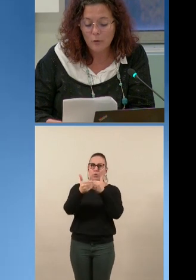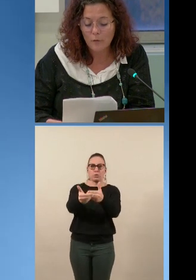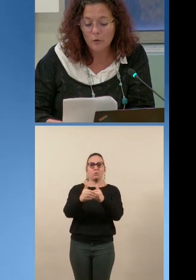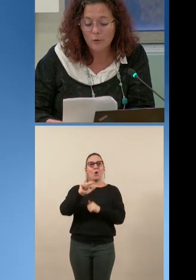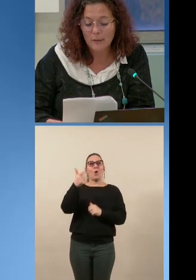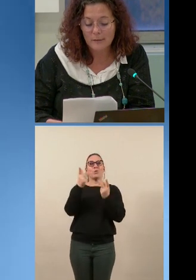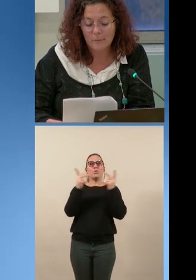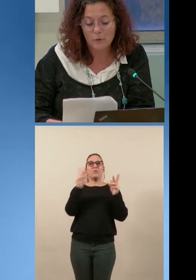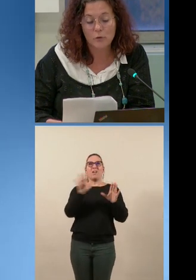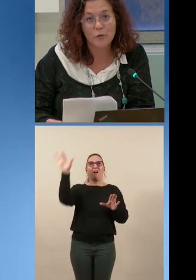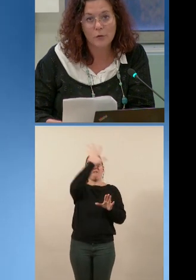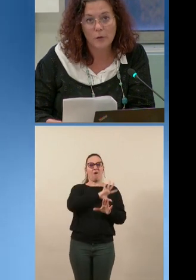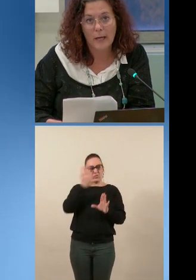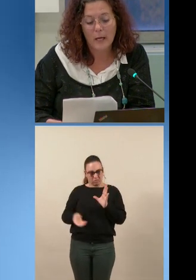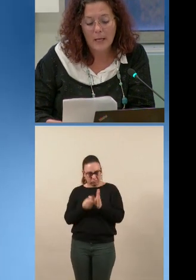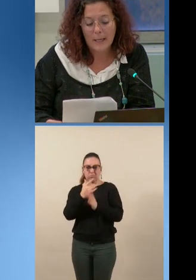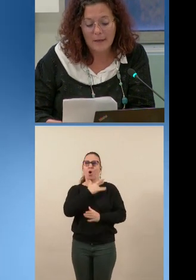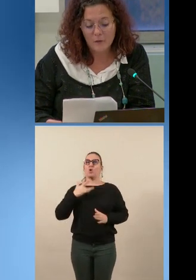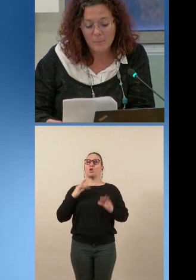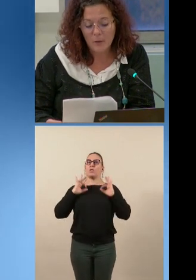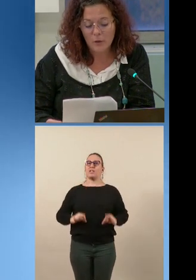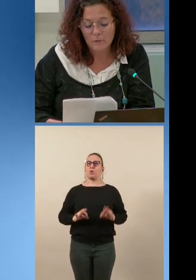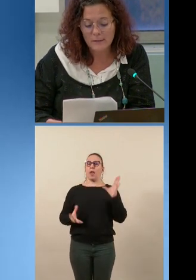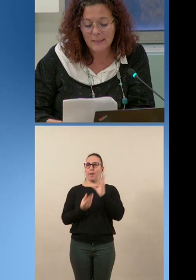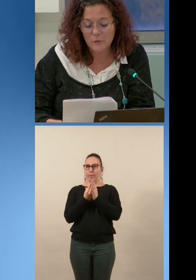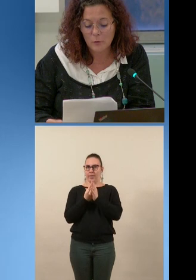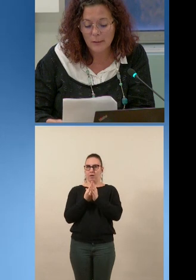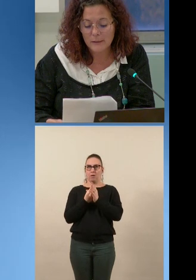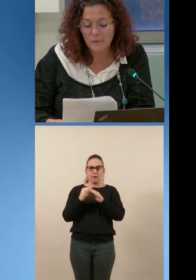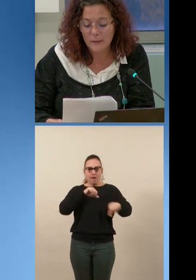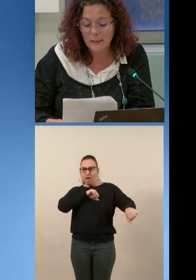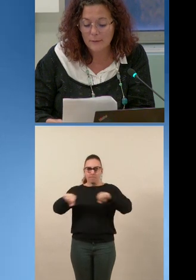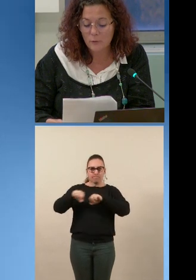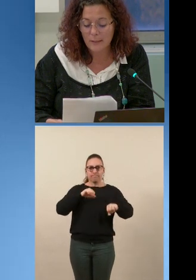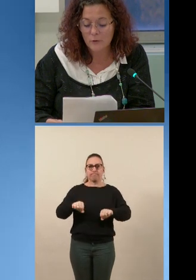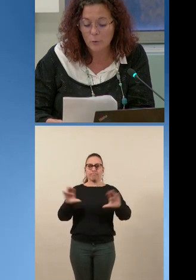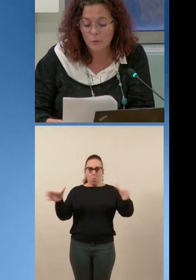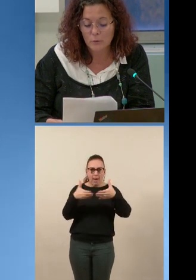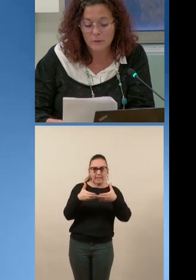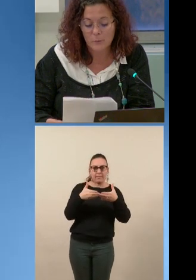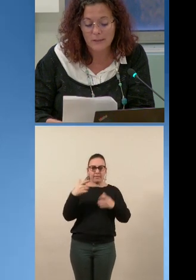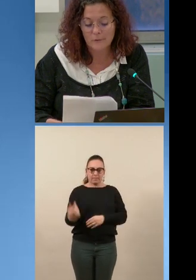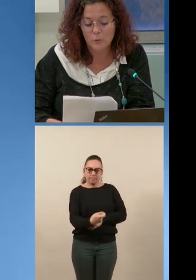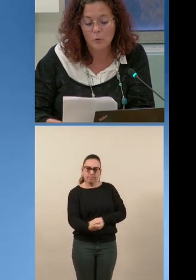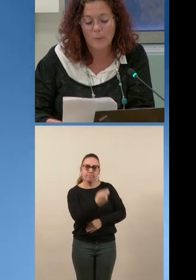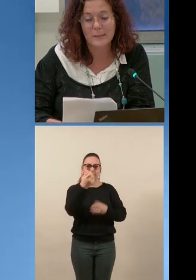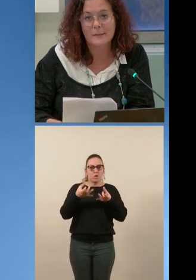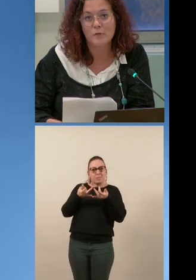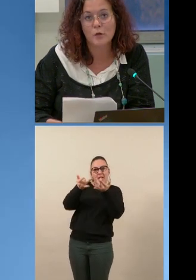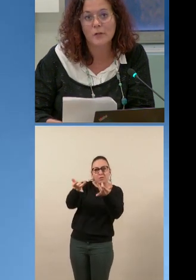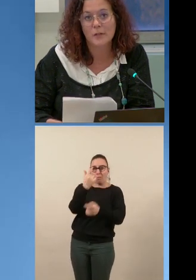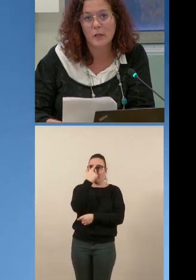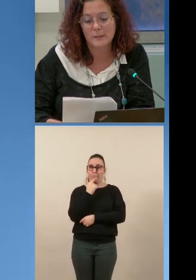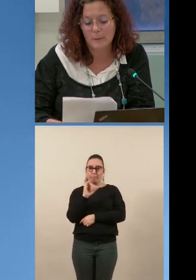12 villes de France doté d'un service de santé scolaire la ville met en œuvre des actions collective d'éducation et de sensibilisation auprès des